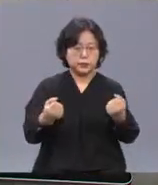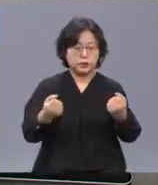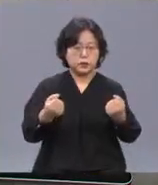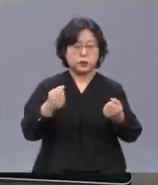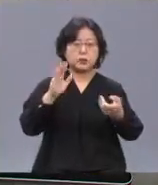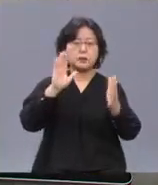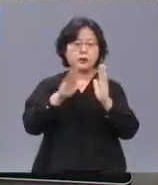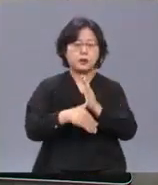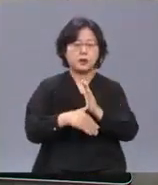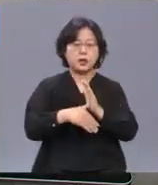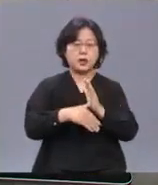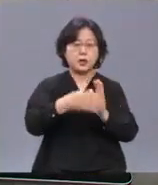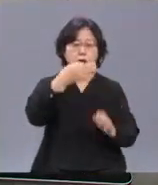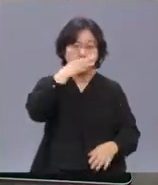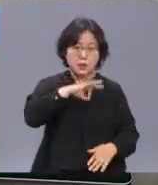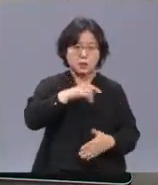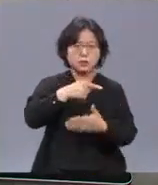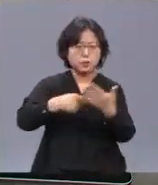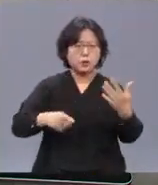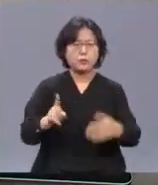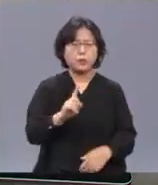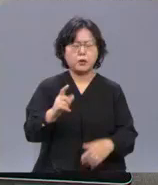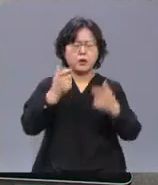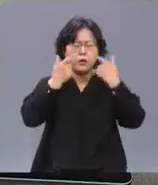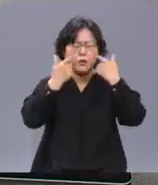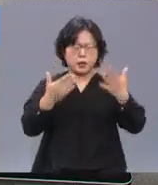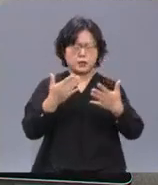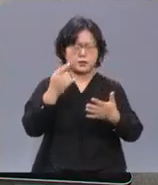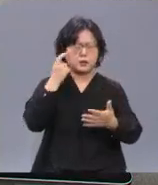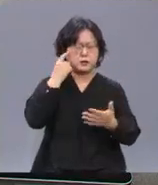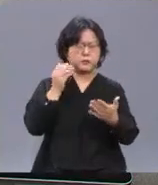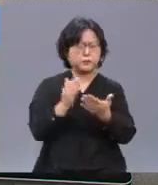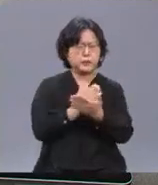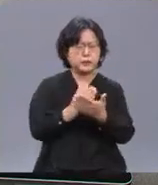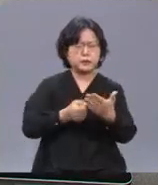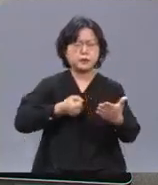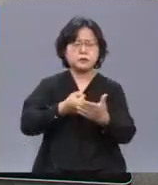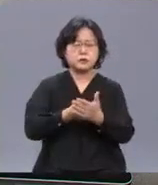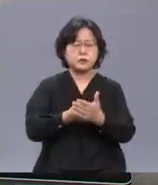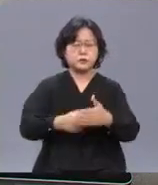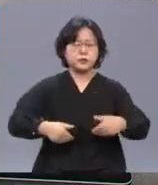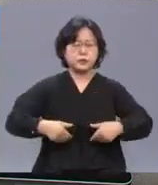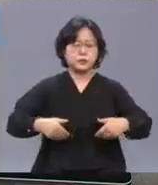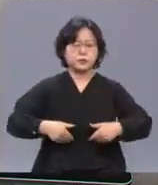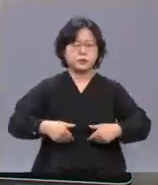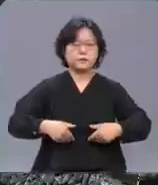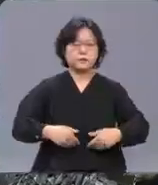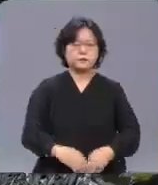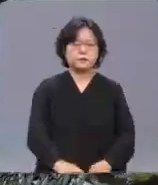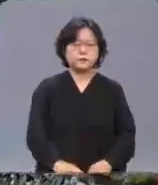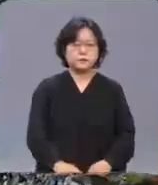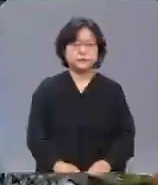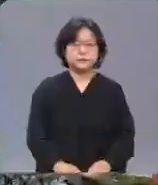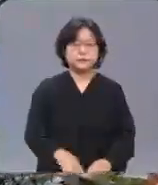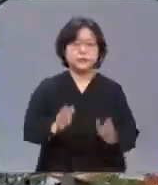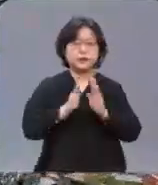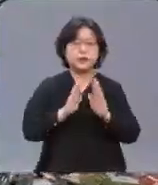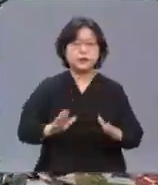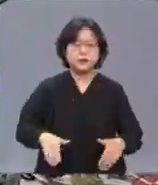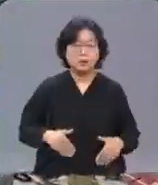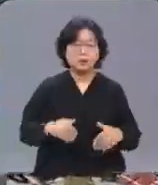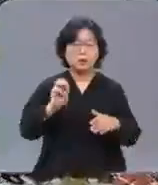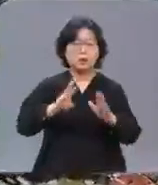있어서 얻는 것과 잃는 것은 무엇인지 냉철한 판단 이후에 결정을 해도 늦지 않기 때문에.